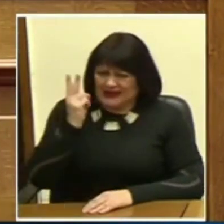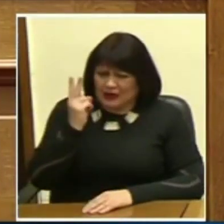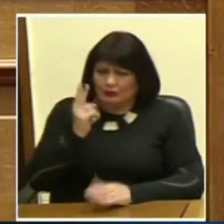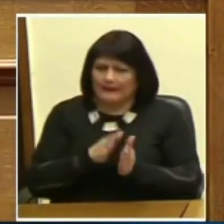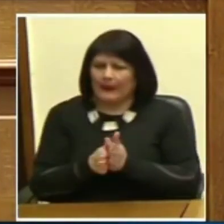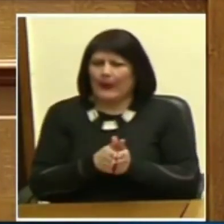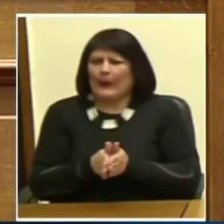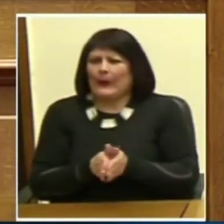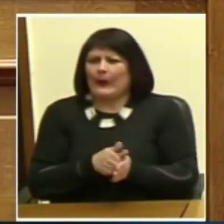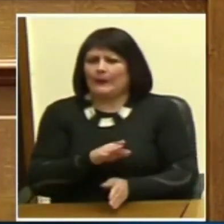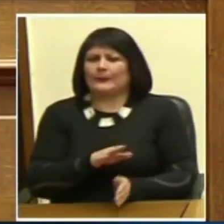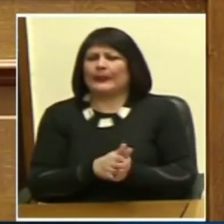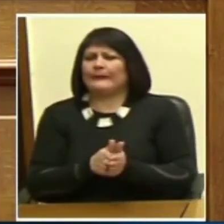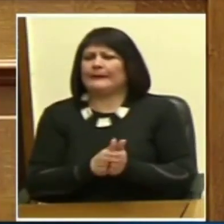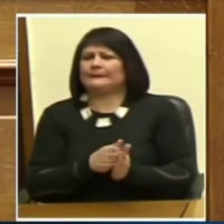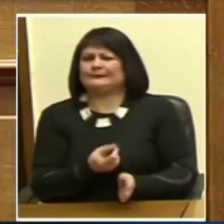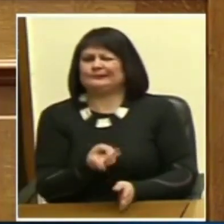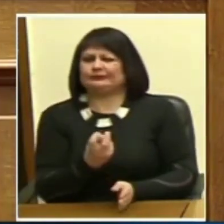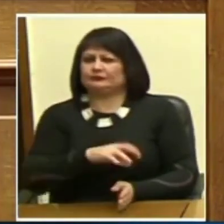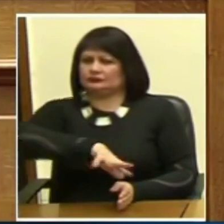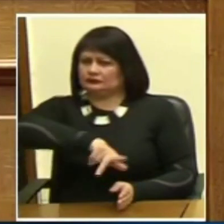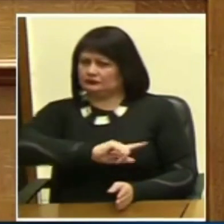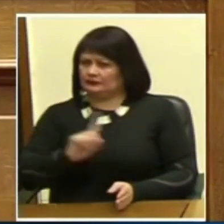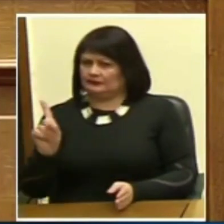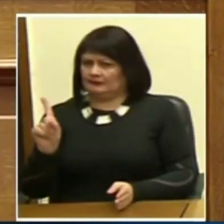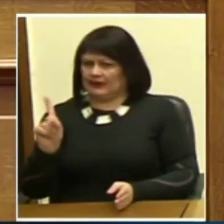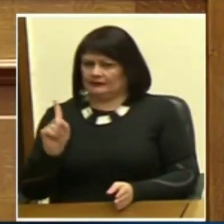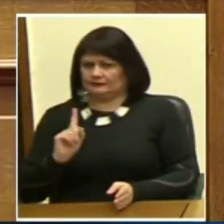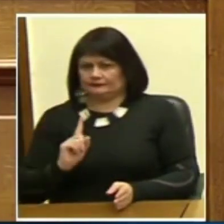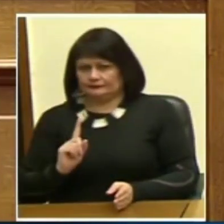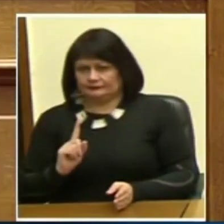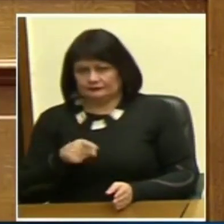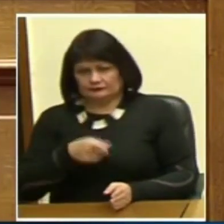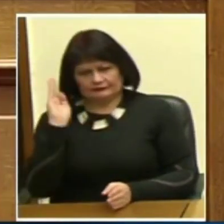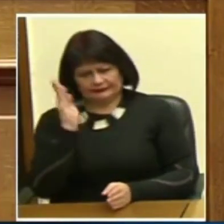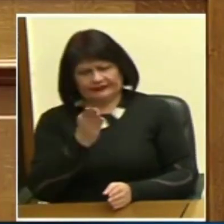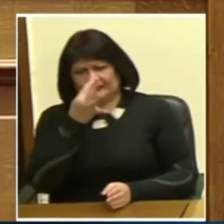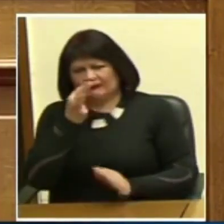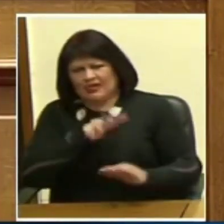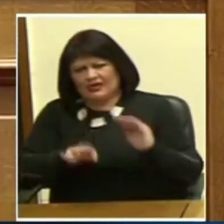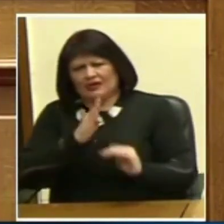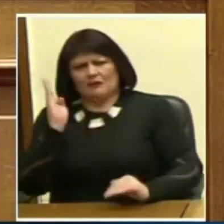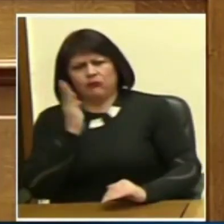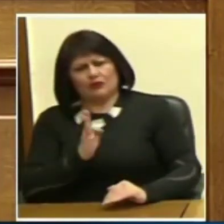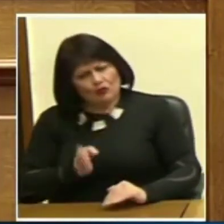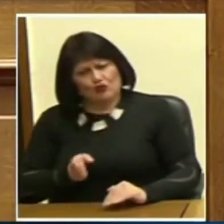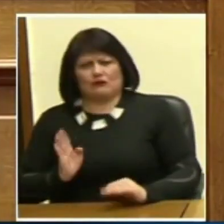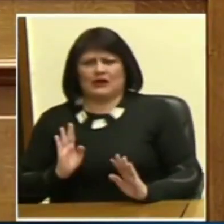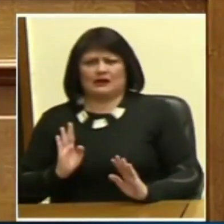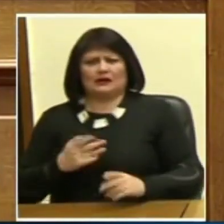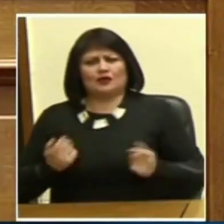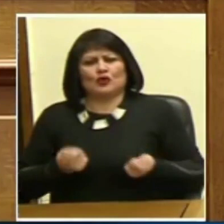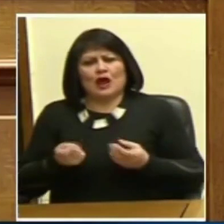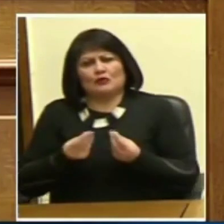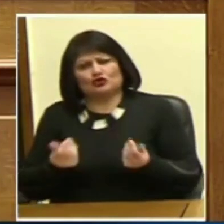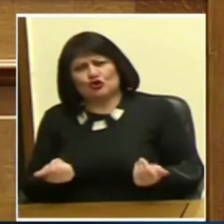του μέσα στο βάζο με το μέλι. Έτσι πιστεύουμε ότι θα καταπολεμήσουμε τη διαφθορά και νομίζουμε ότι